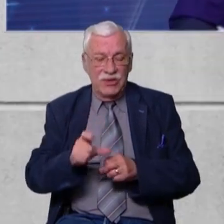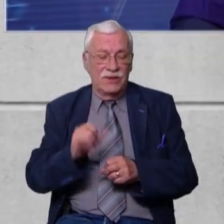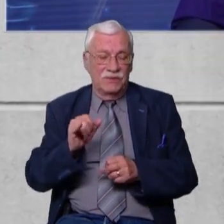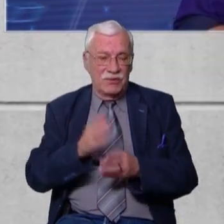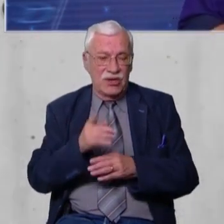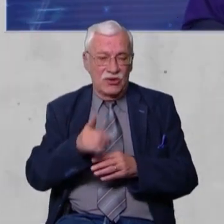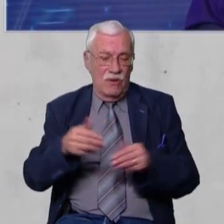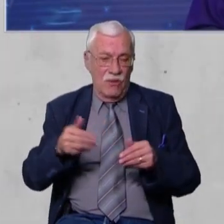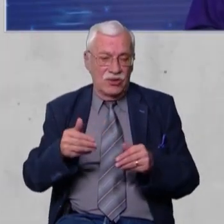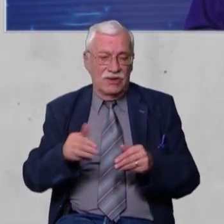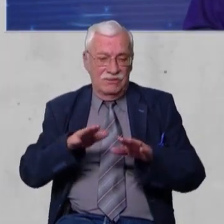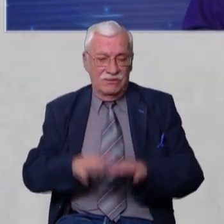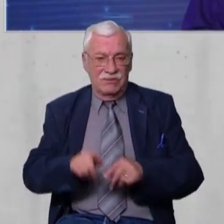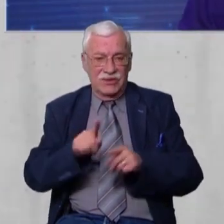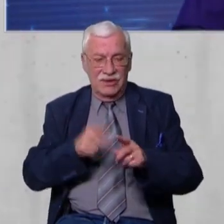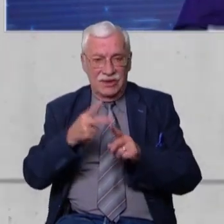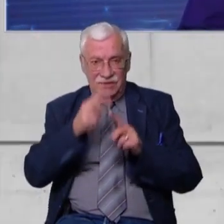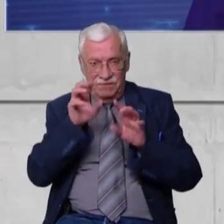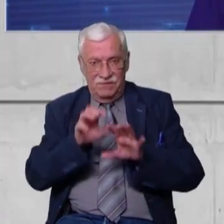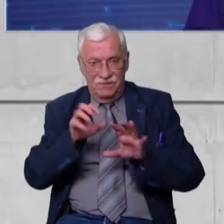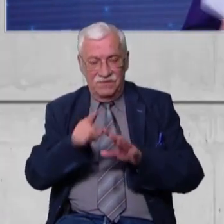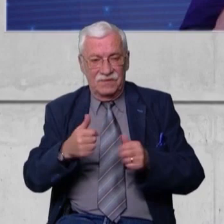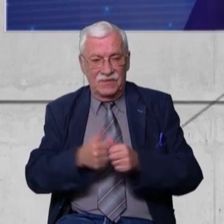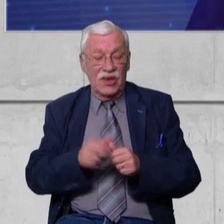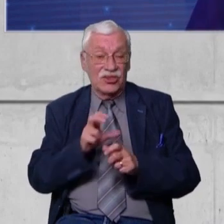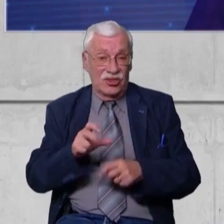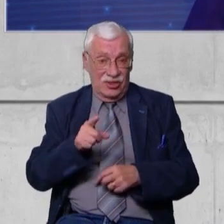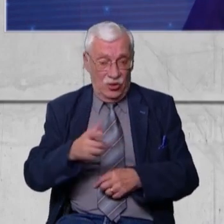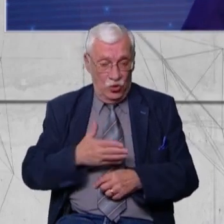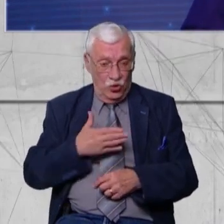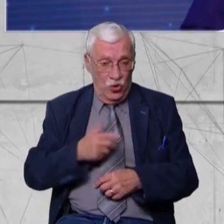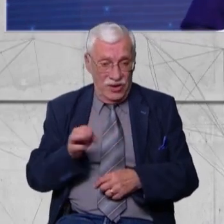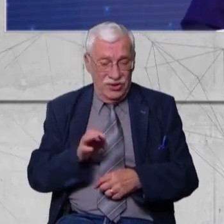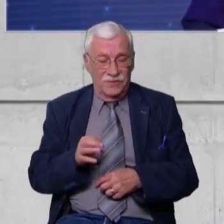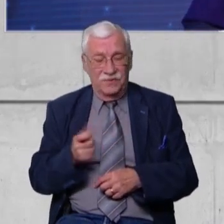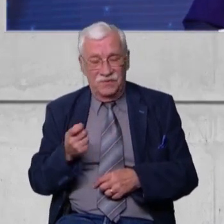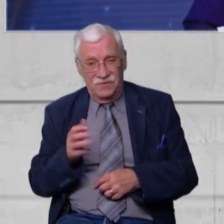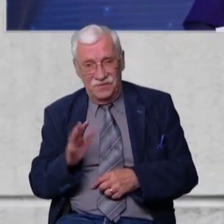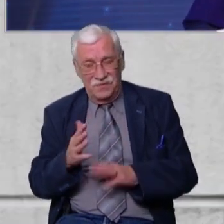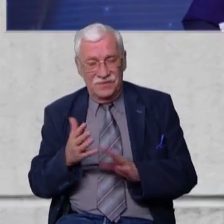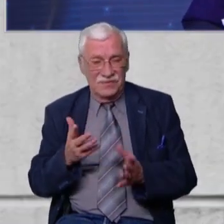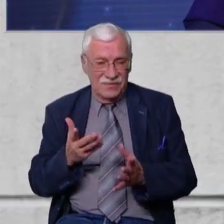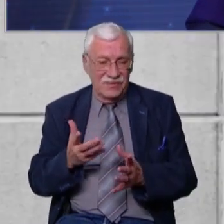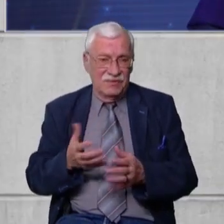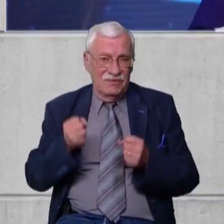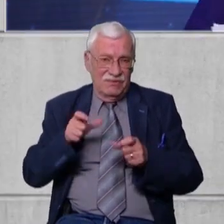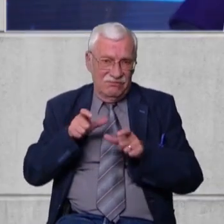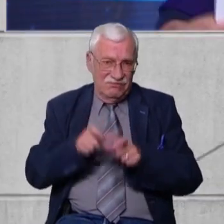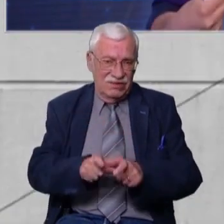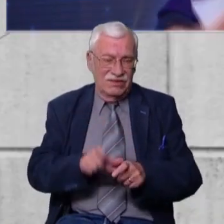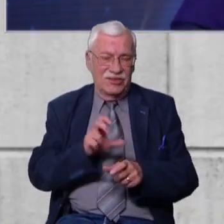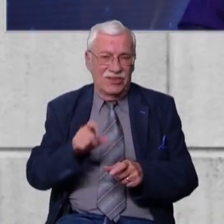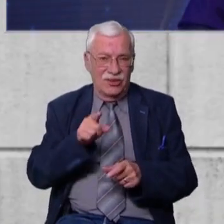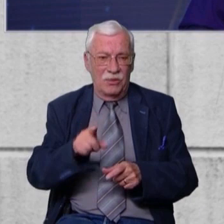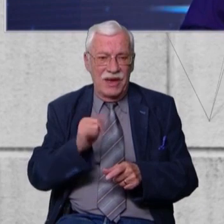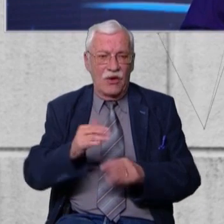przez to być może zasiedli przed telewizorami i oglądali. Czy czułeś może nieco bardziej wzmożoną presję i czy tobie